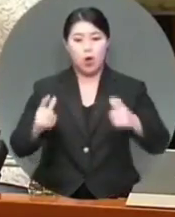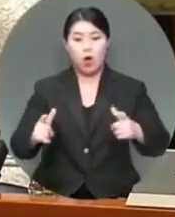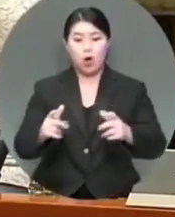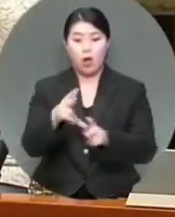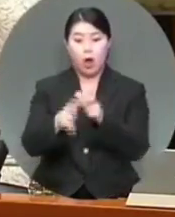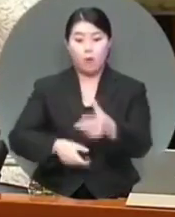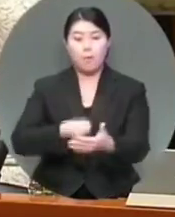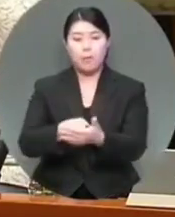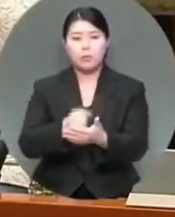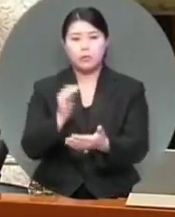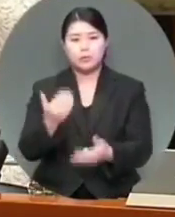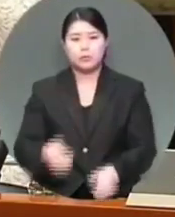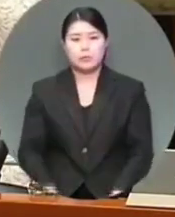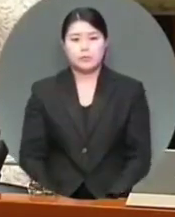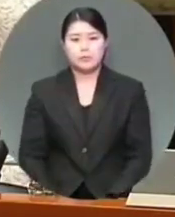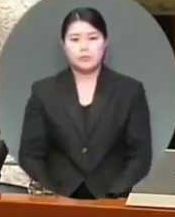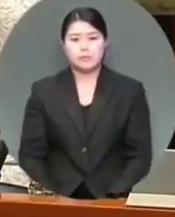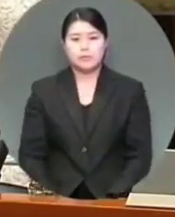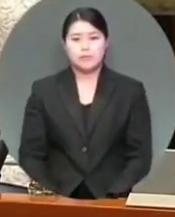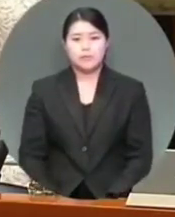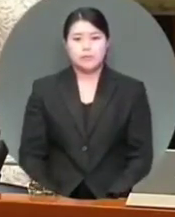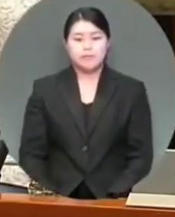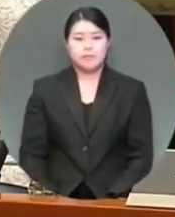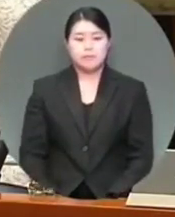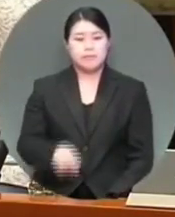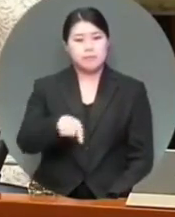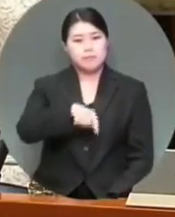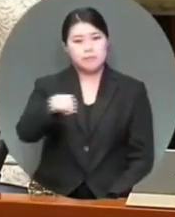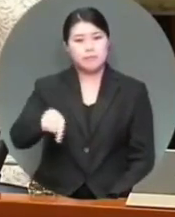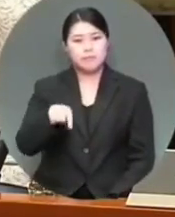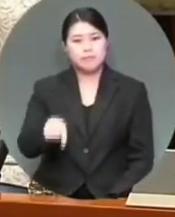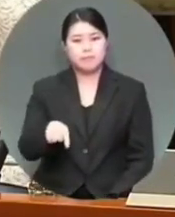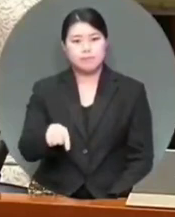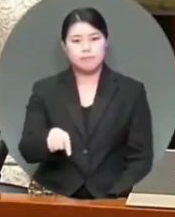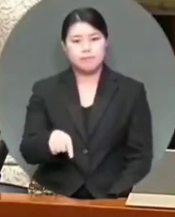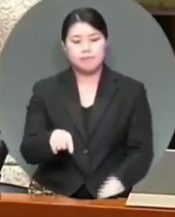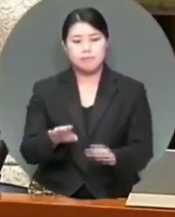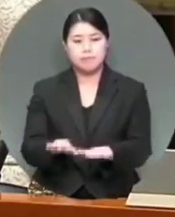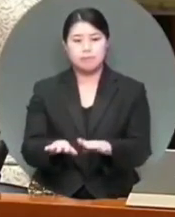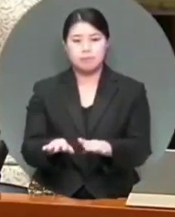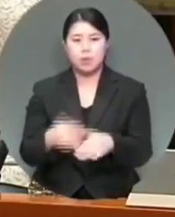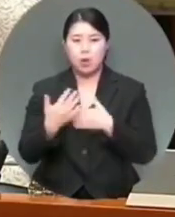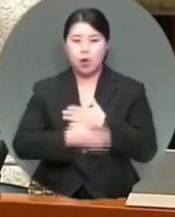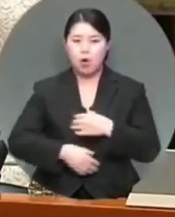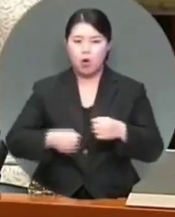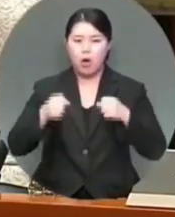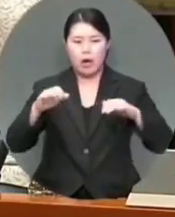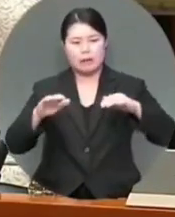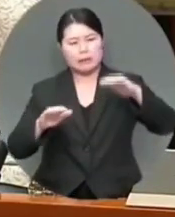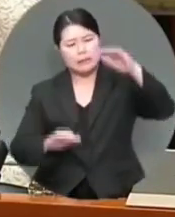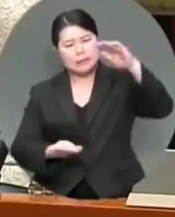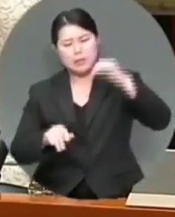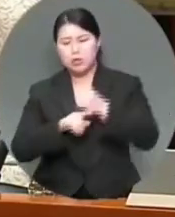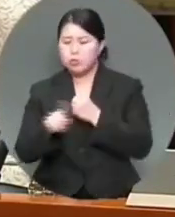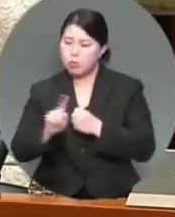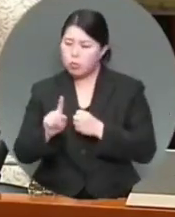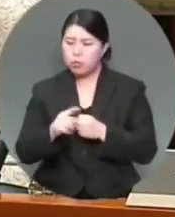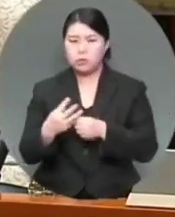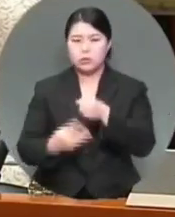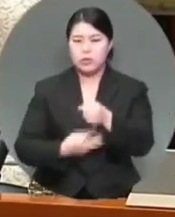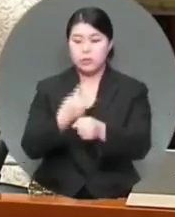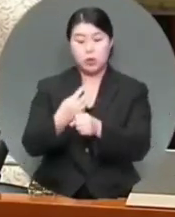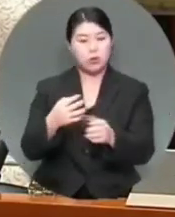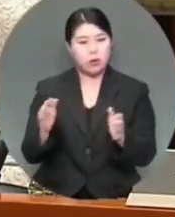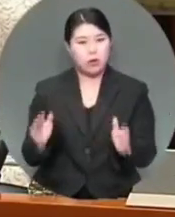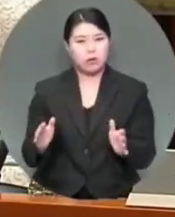선정이 됐어요. 그런데 남구 내에서 이런 지역이 어떤 이유로 이런 건강의 격차가 발생하는지 3년간의 시간을